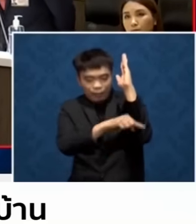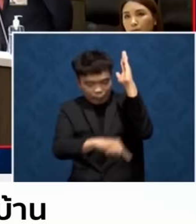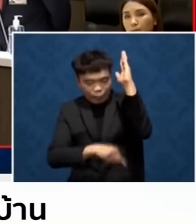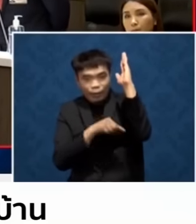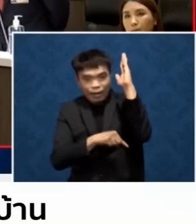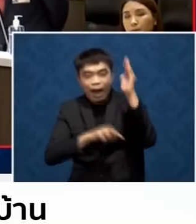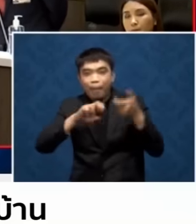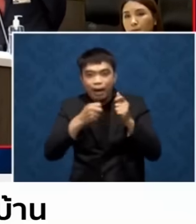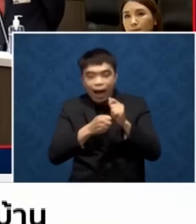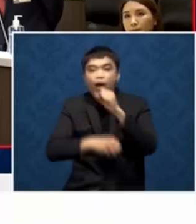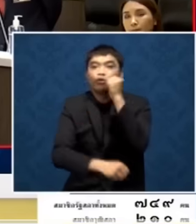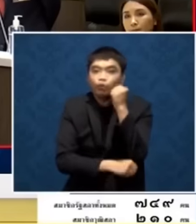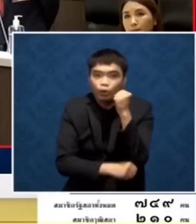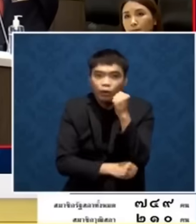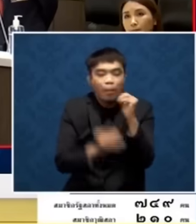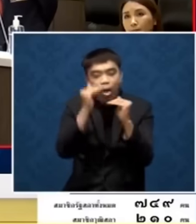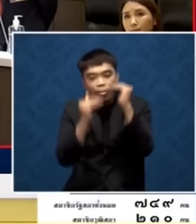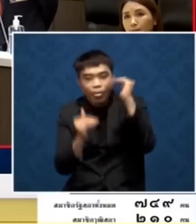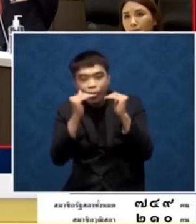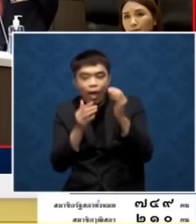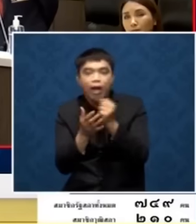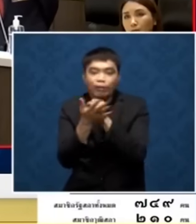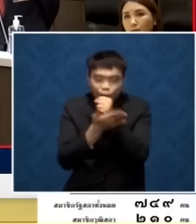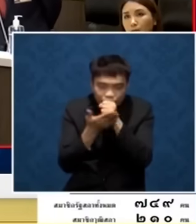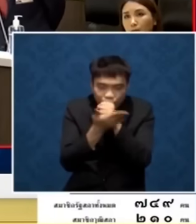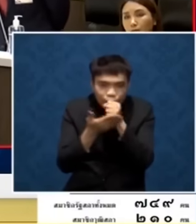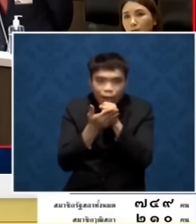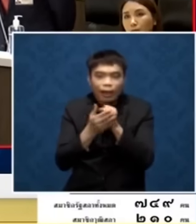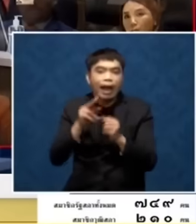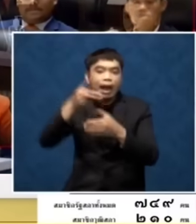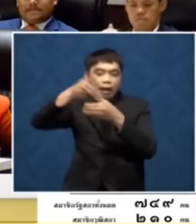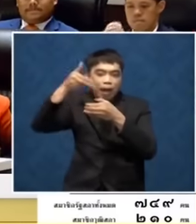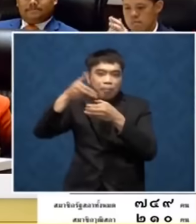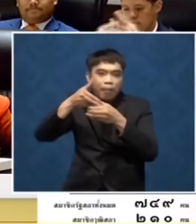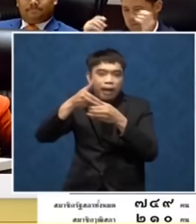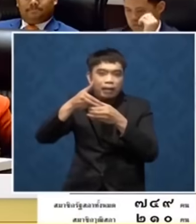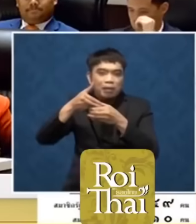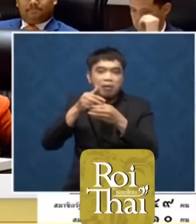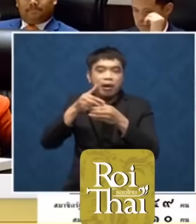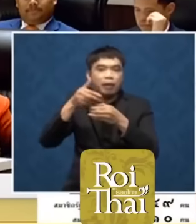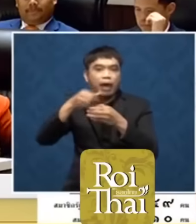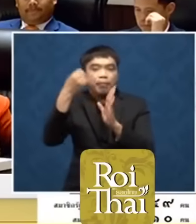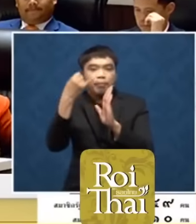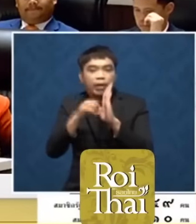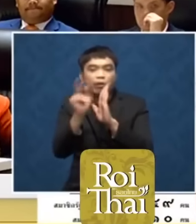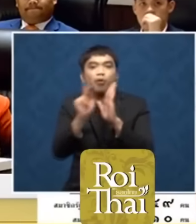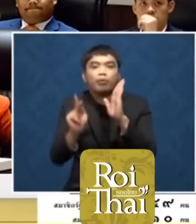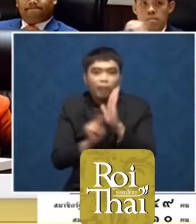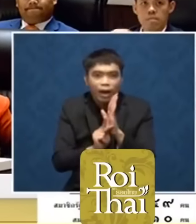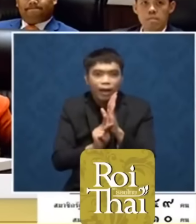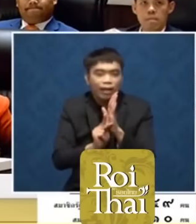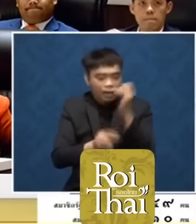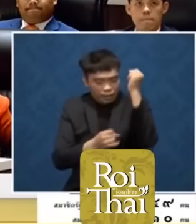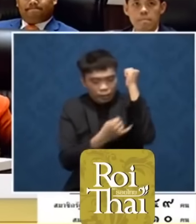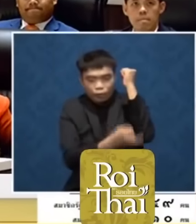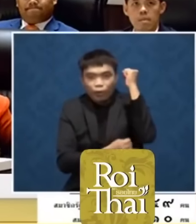ากจนเป็นพื้นที่ที่ทำให้ยาเสพติดหรือแม้แต่น้ำมันเถื่อนที่อยู่ในขึ้นมาจาก3จังหวัดนะครับไม่ว่าจะเป็นพื้